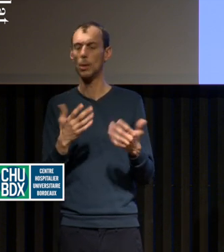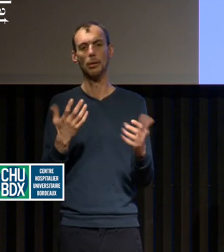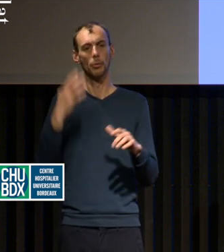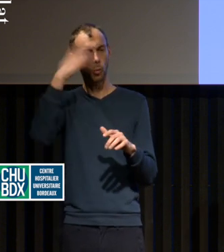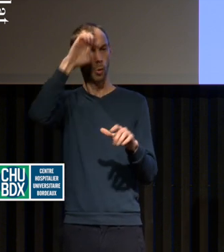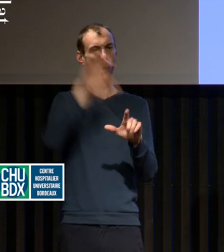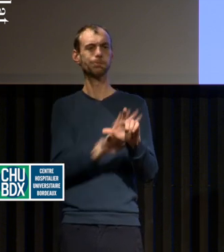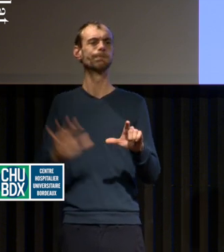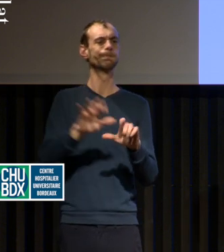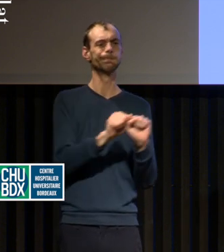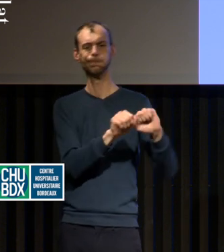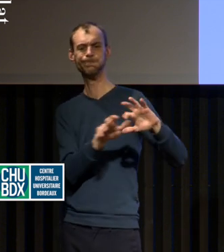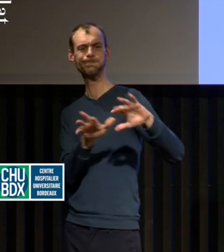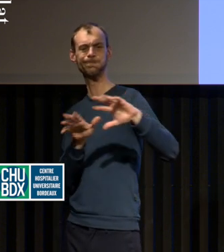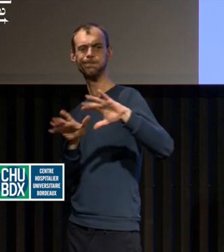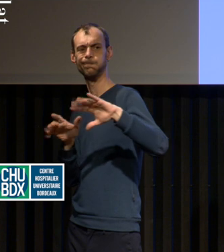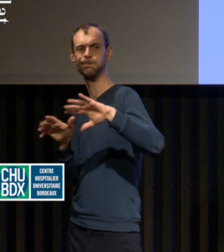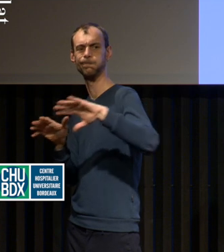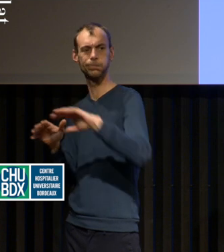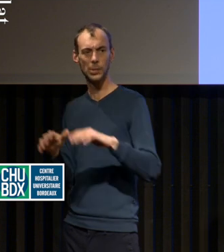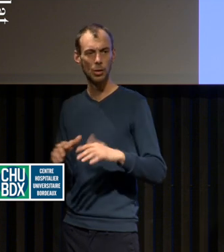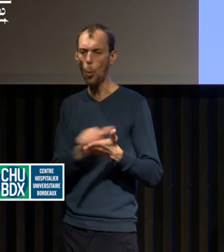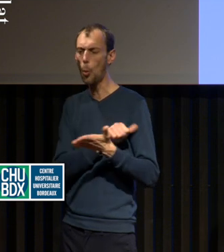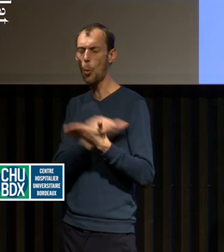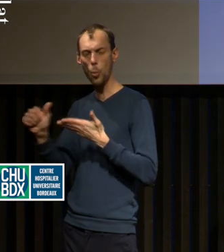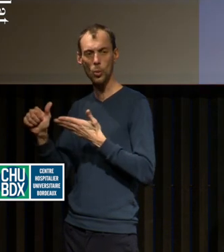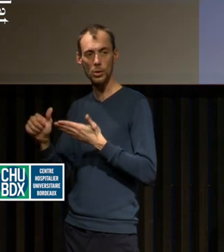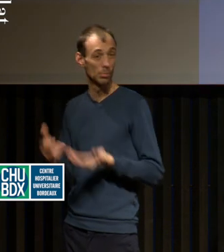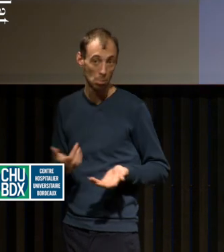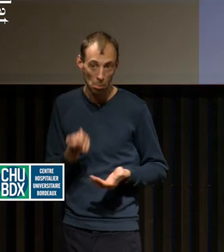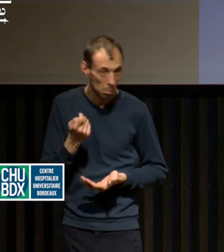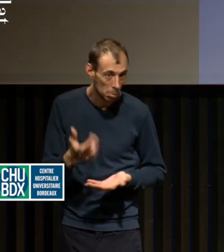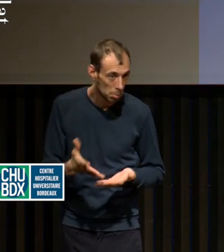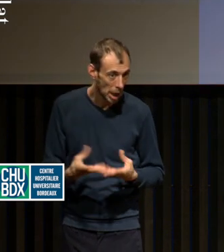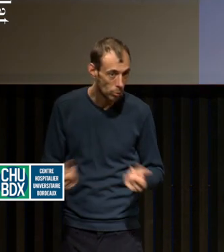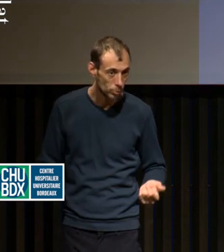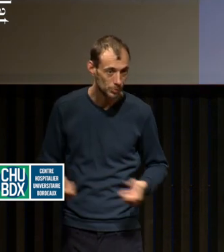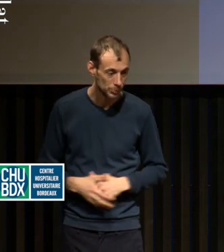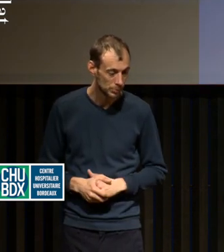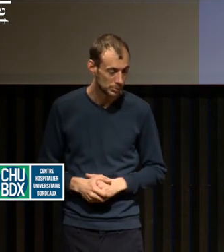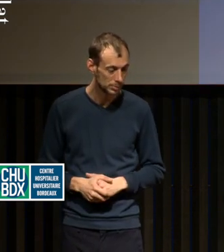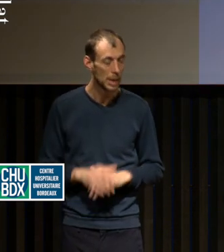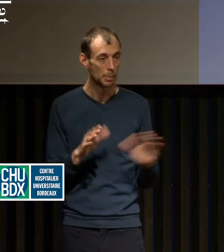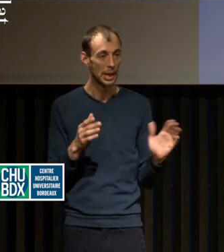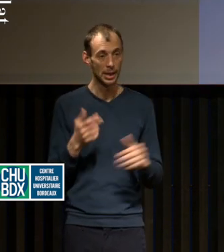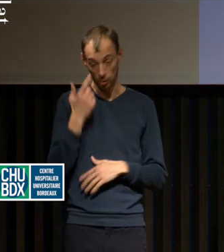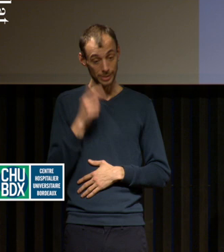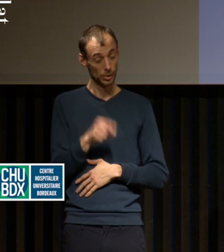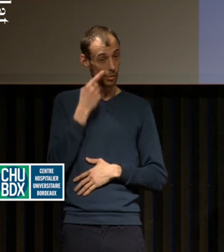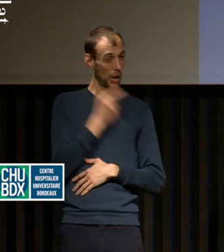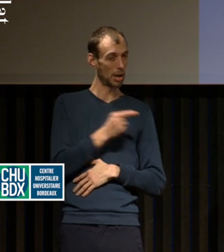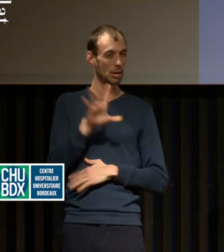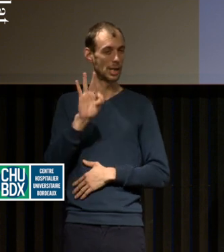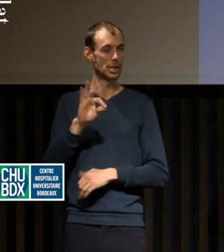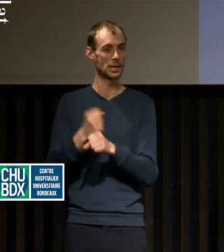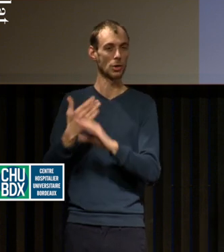milieu du XXe siècle, elle a quasiment disparu. Mais dans le même temps, ben on voit apparaître des maladies. Vous voyez, là, c'est au cours des 50 dernières années. Ça,